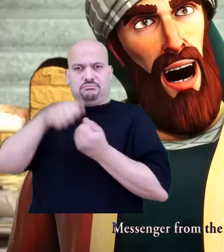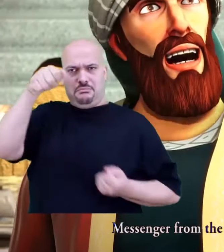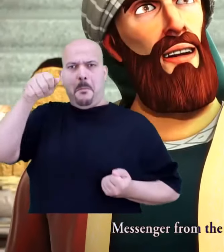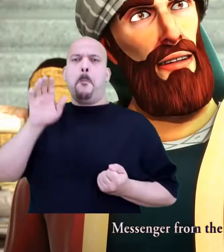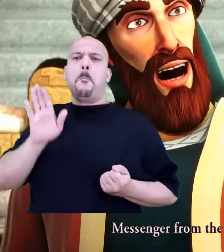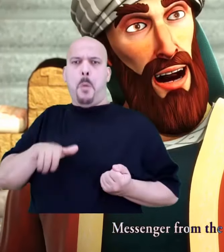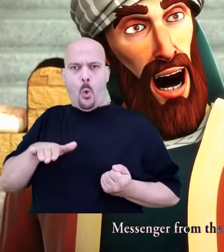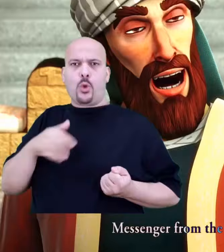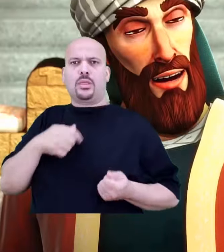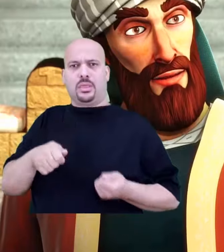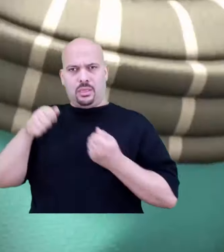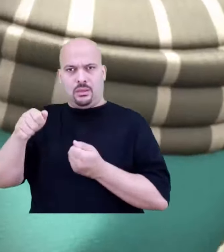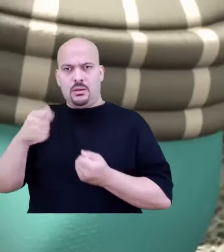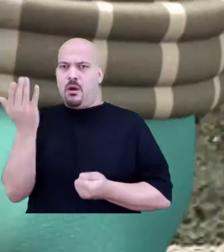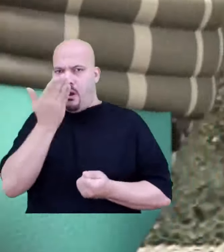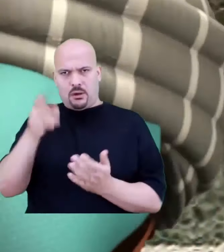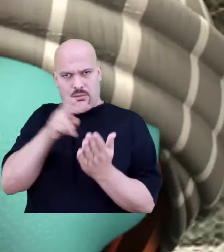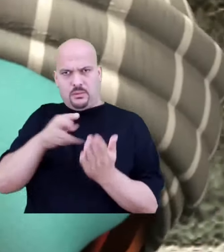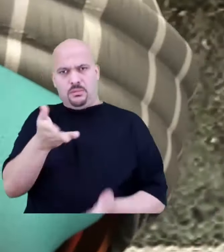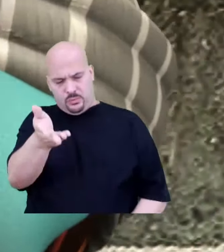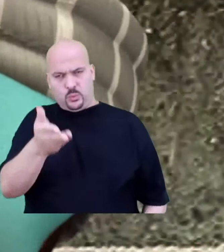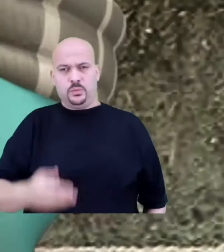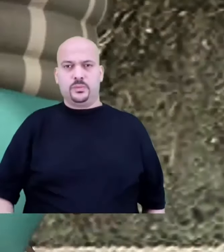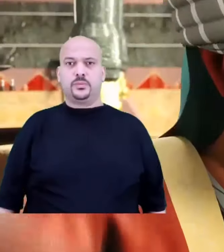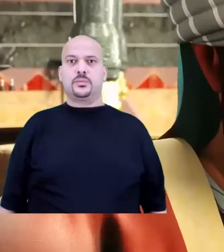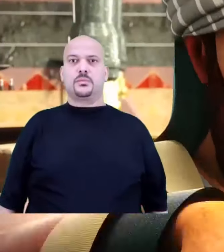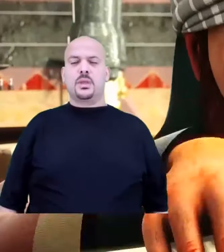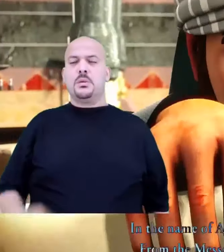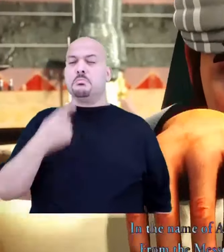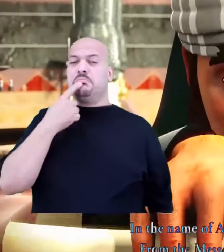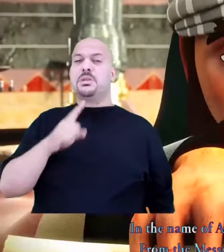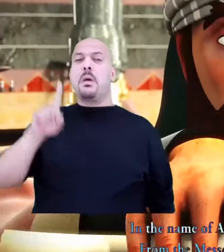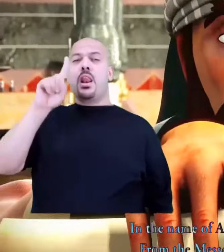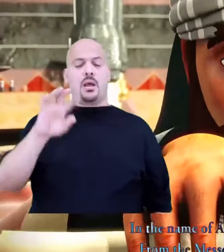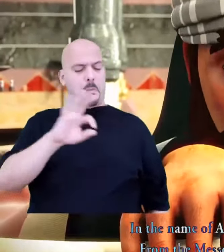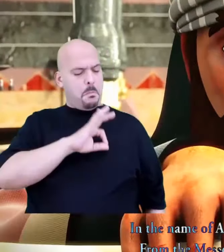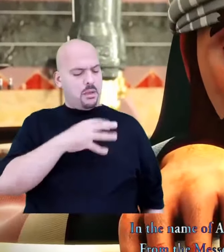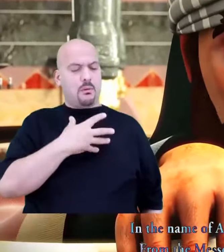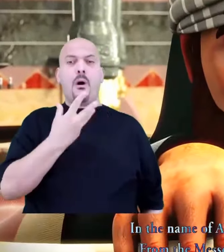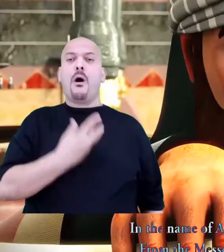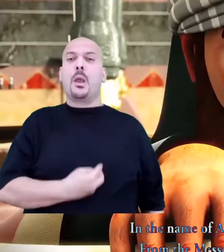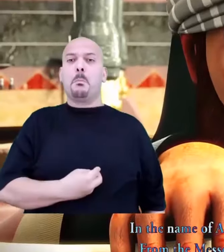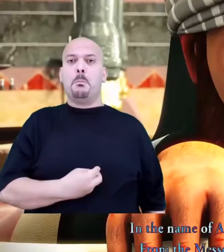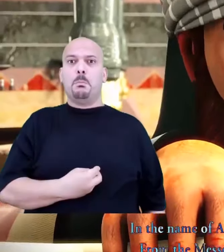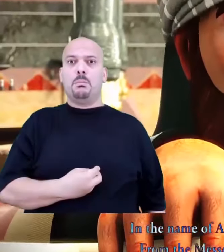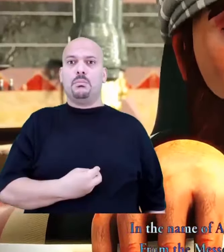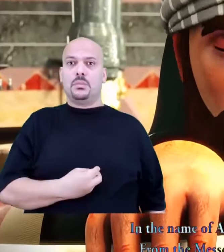أحمل معي رسالة. اقرأ ما فيها. بسم الله الرحمن